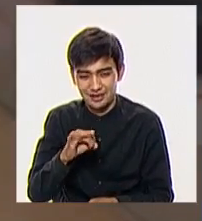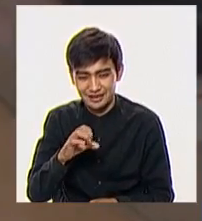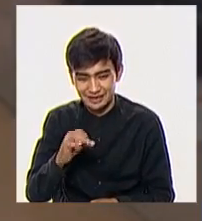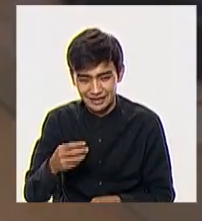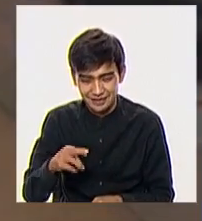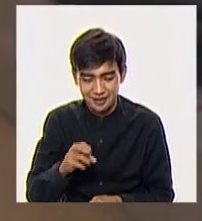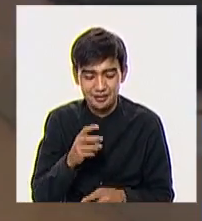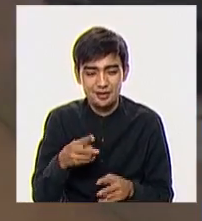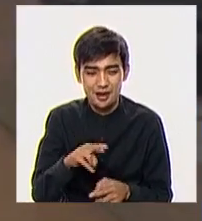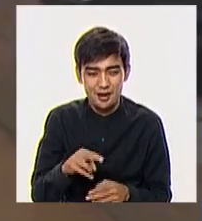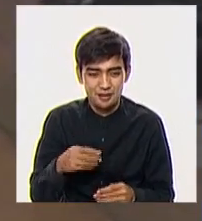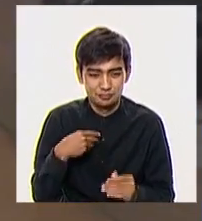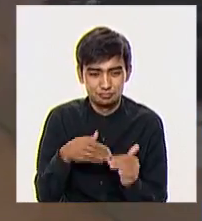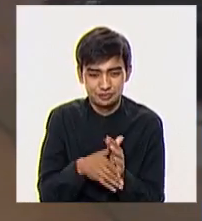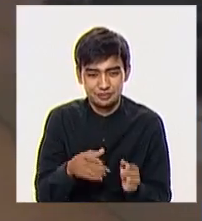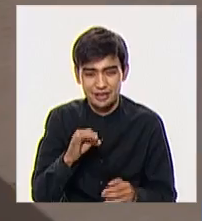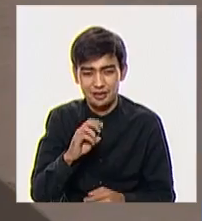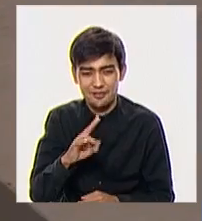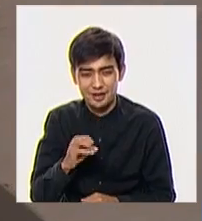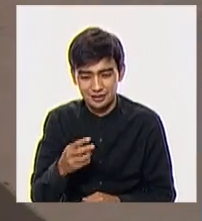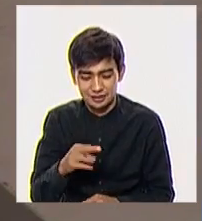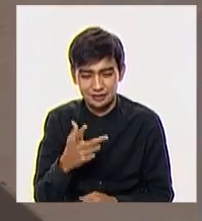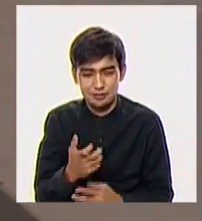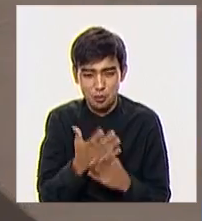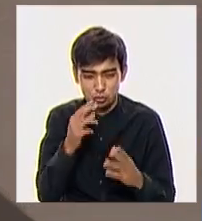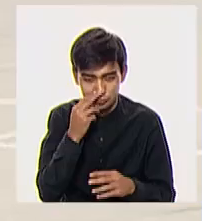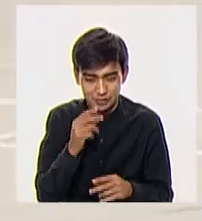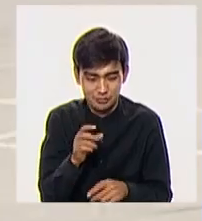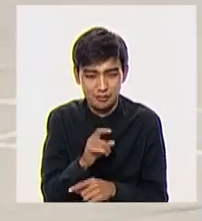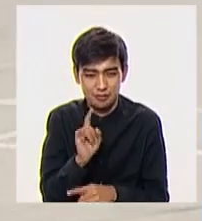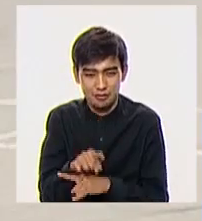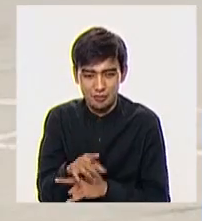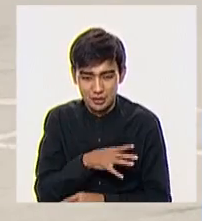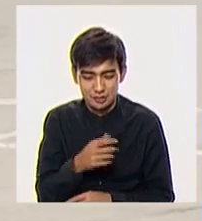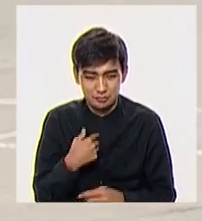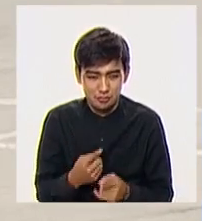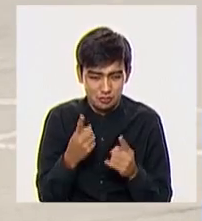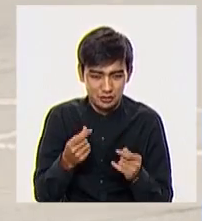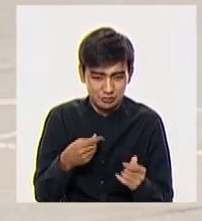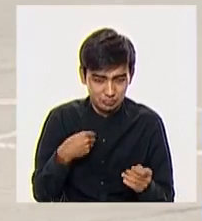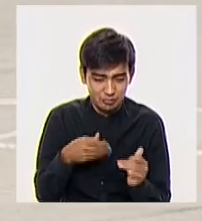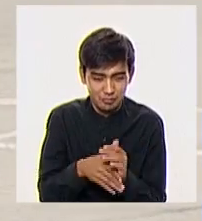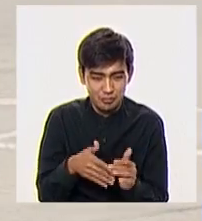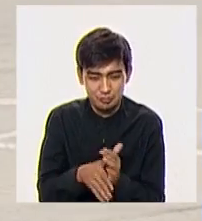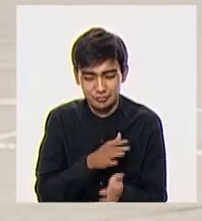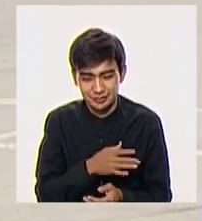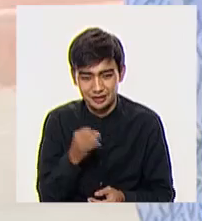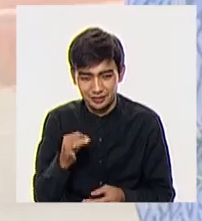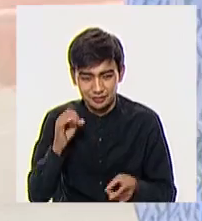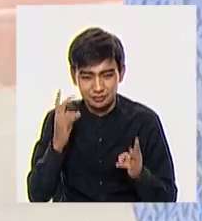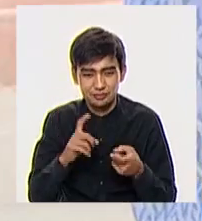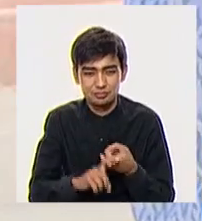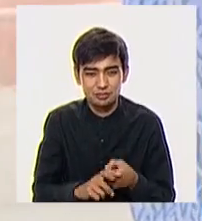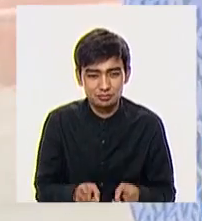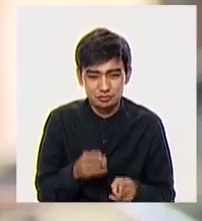көзі ретінде қолданылады дегендер 300-ге жуық шымкенттікті шырылдатып кетті дейді. Қомақты қаржымен қоғамды сандатқандарға қатысты құқық